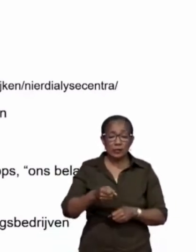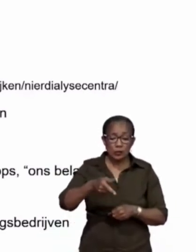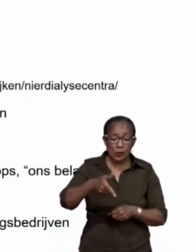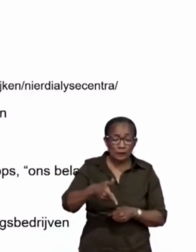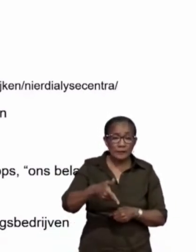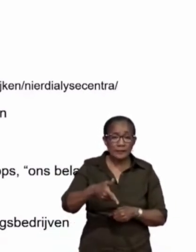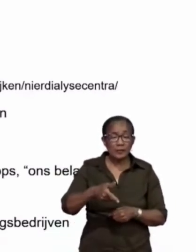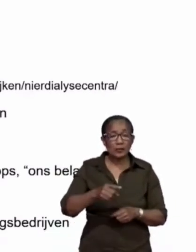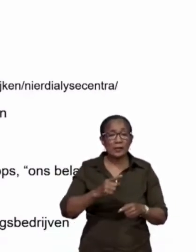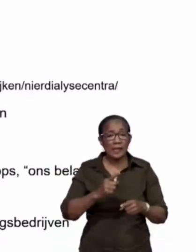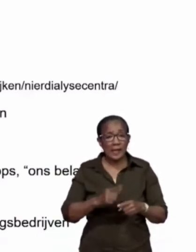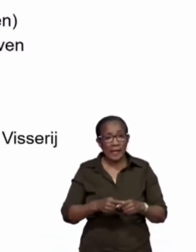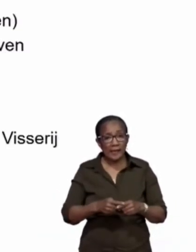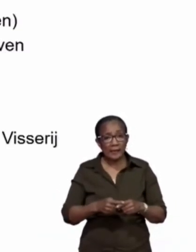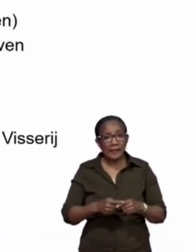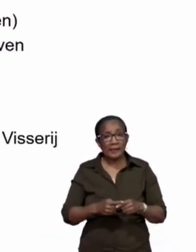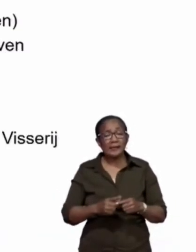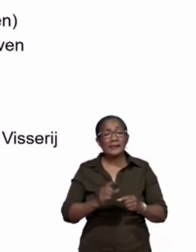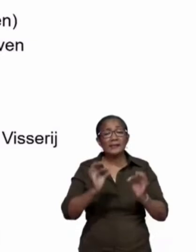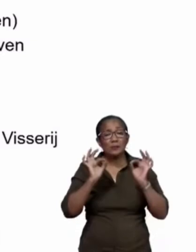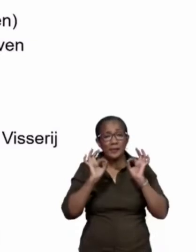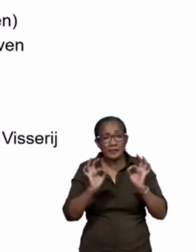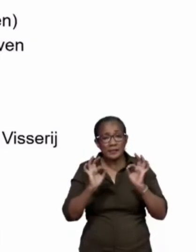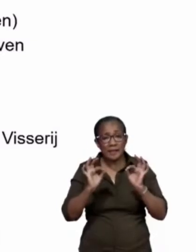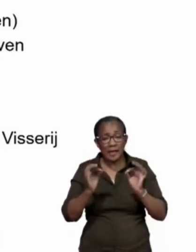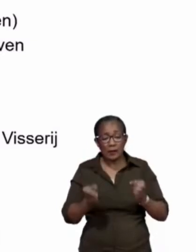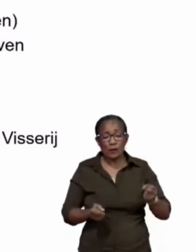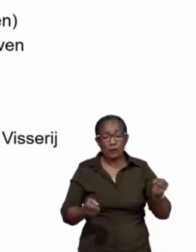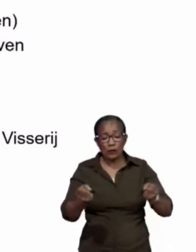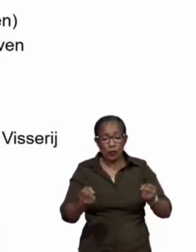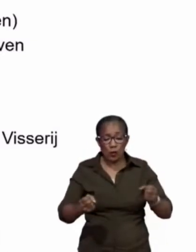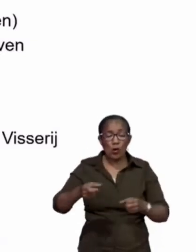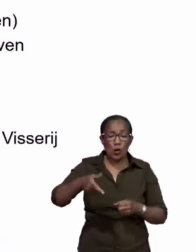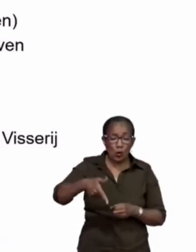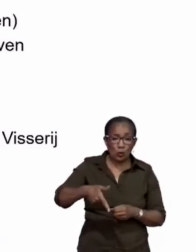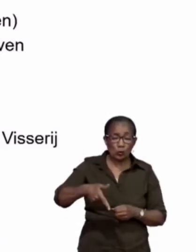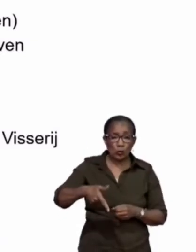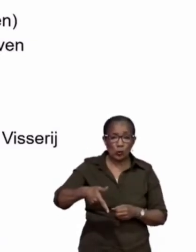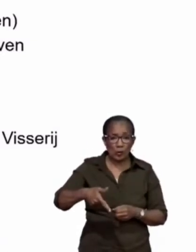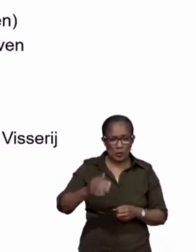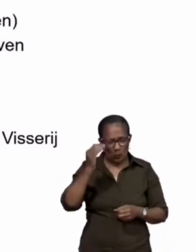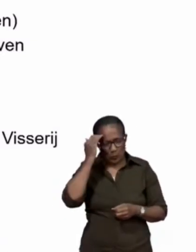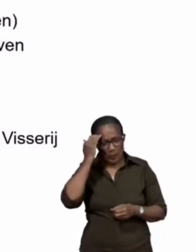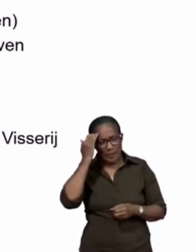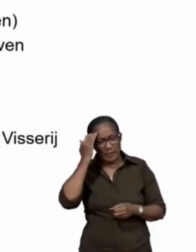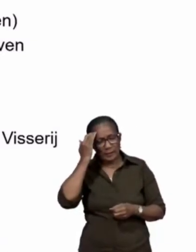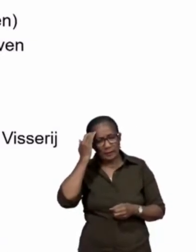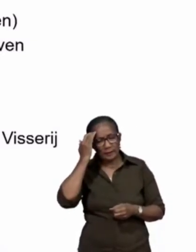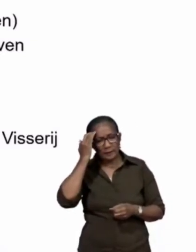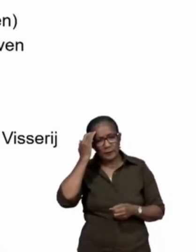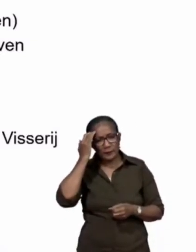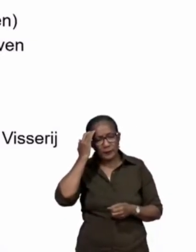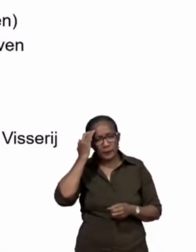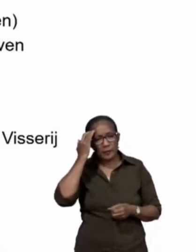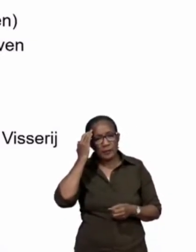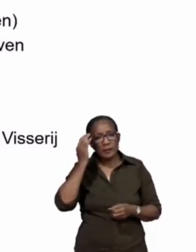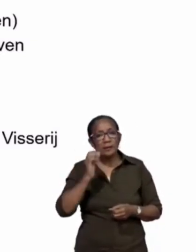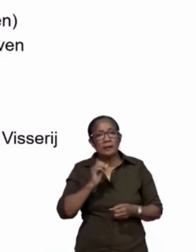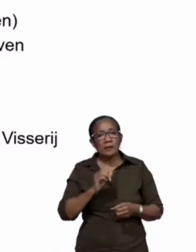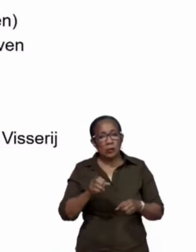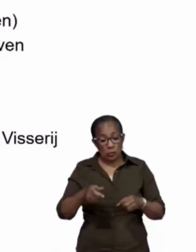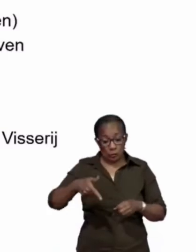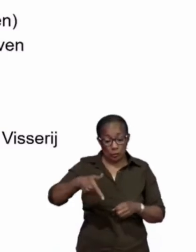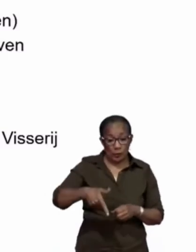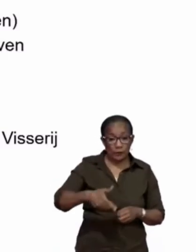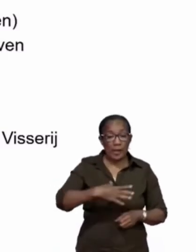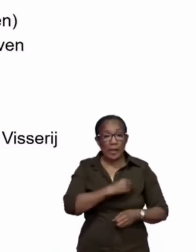stations en dat die na die benzine en smeermiddelen. Dat wan taki isabi tak song service